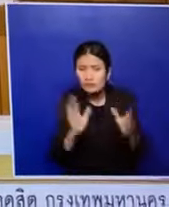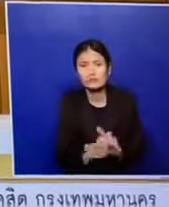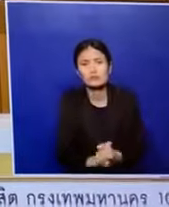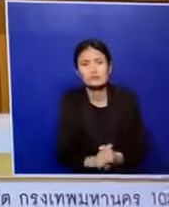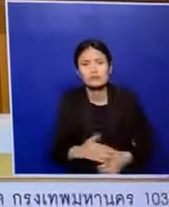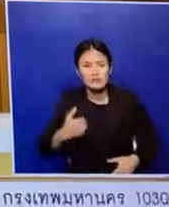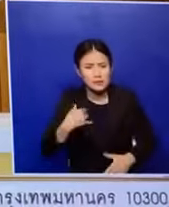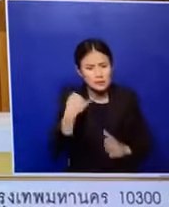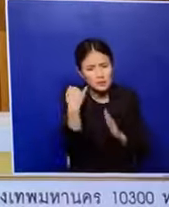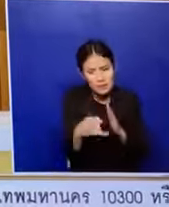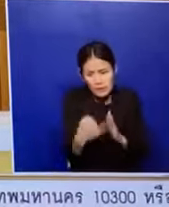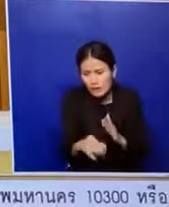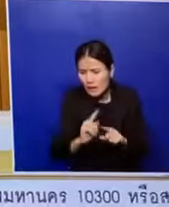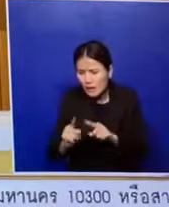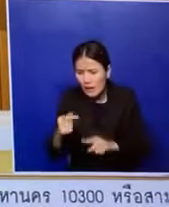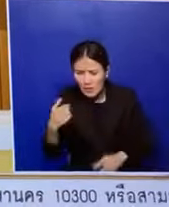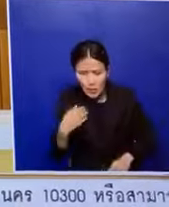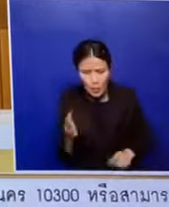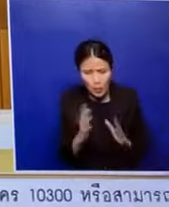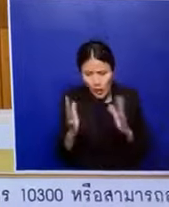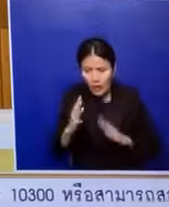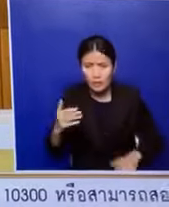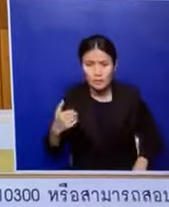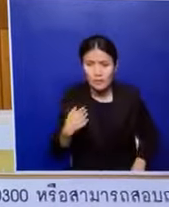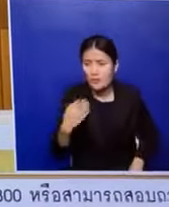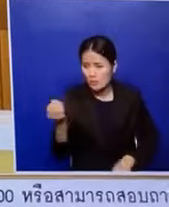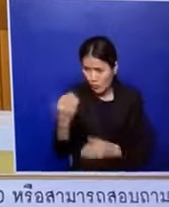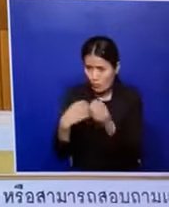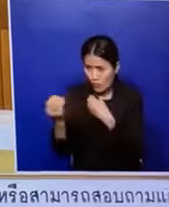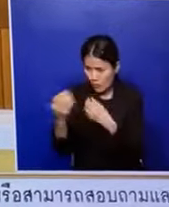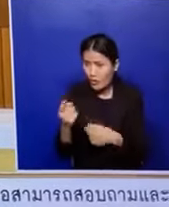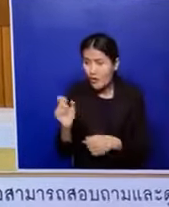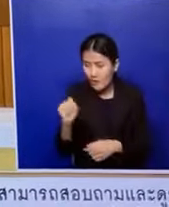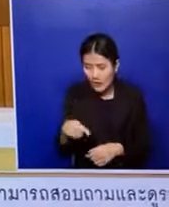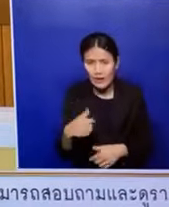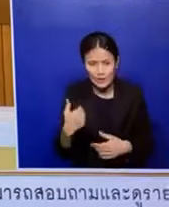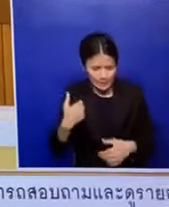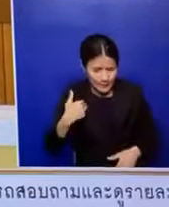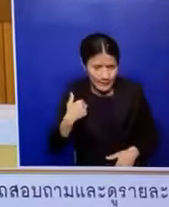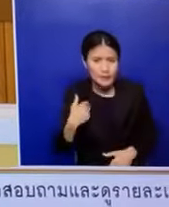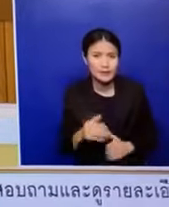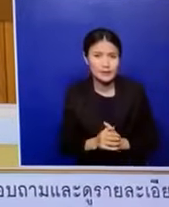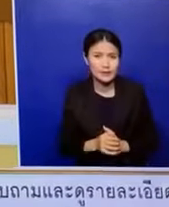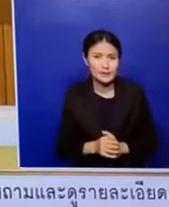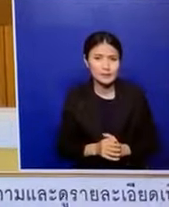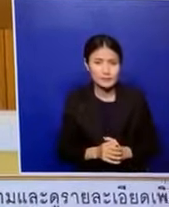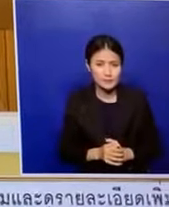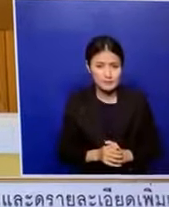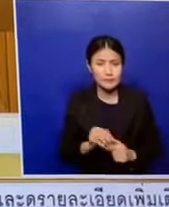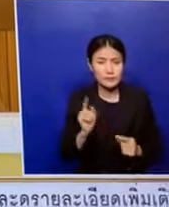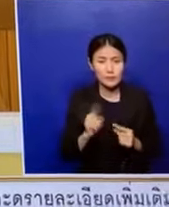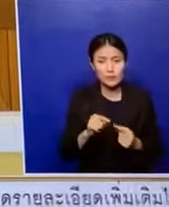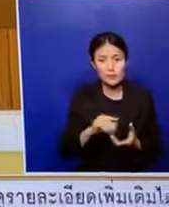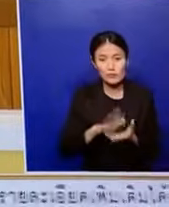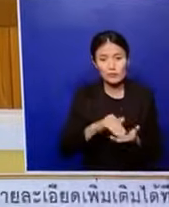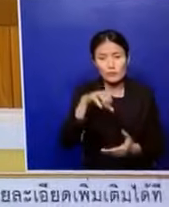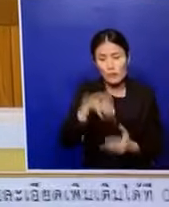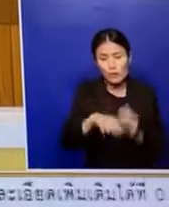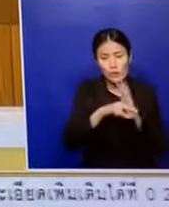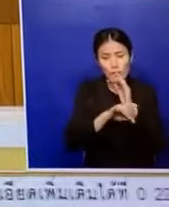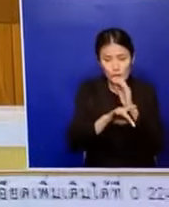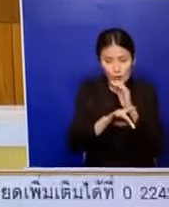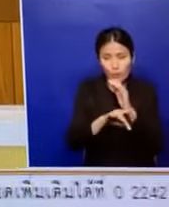ครับที่เกี่ยวข้องกับตอนนี้ที่กล่าวทั้งกล่าวเมื่อสักครู่ก็มีทั้งในเรื่องของบ่อพนันในพื้นที่จังหวัดระยองชลบุรี จันทบุ